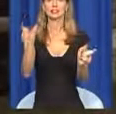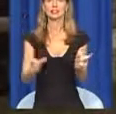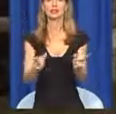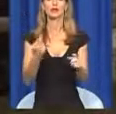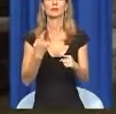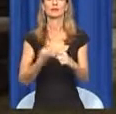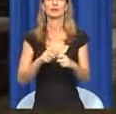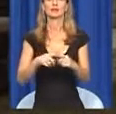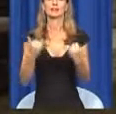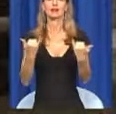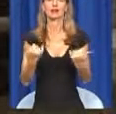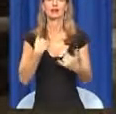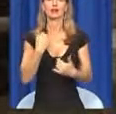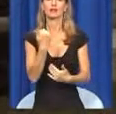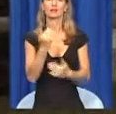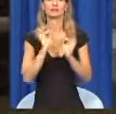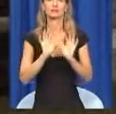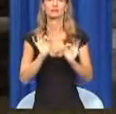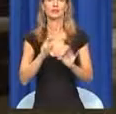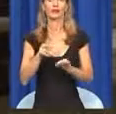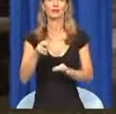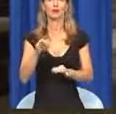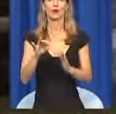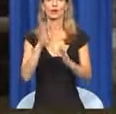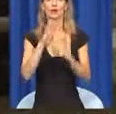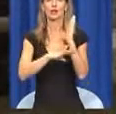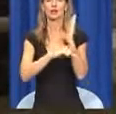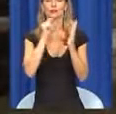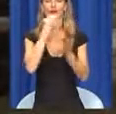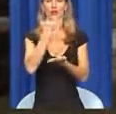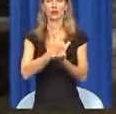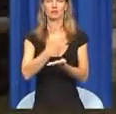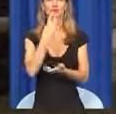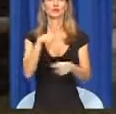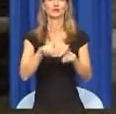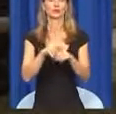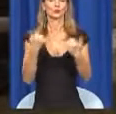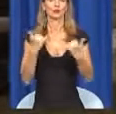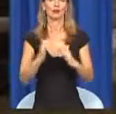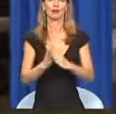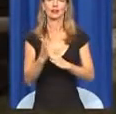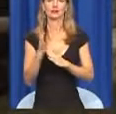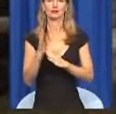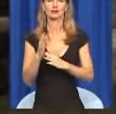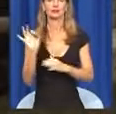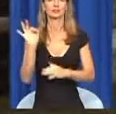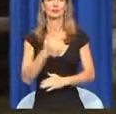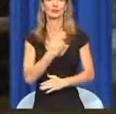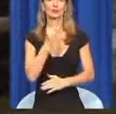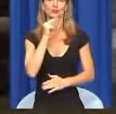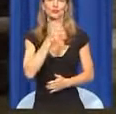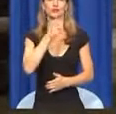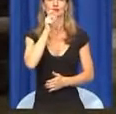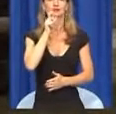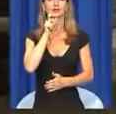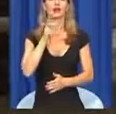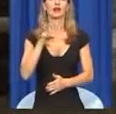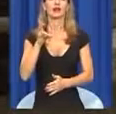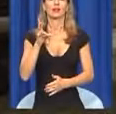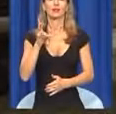ось, сьогодні розповім про дерево чайник. Поглянувши на таку незвичайну рослину, відразу хочеться випити чайку.